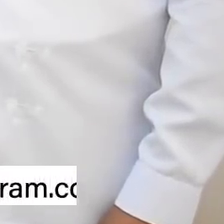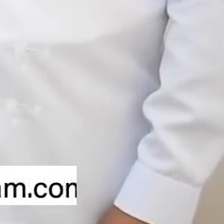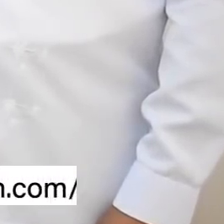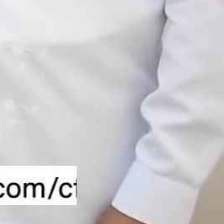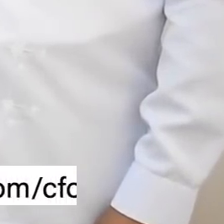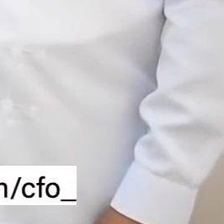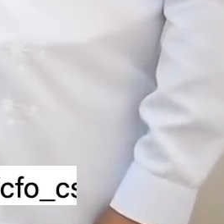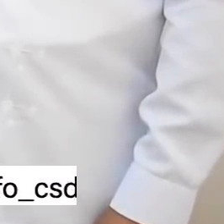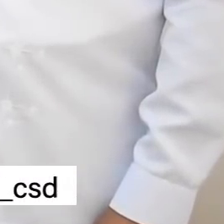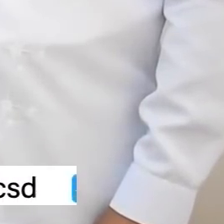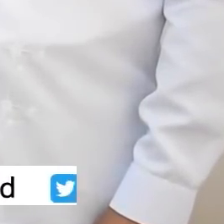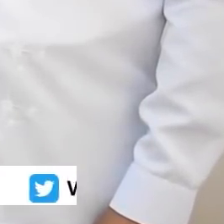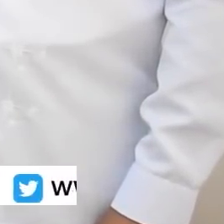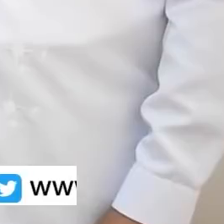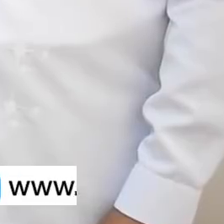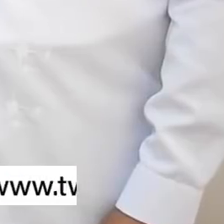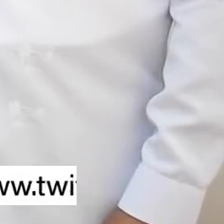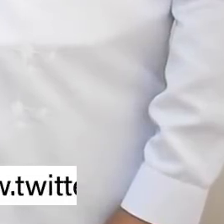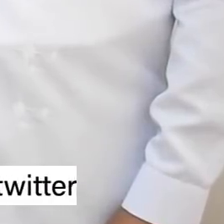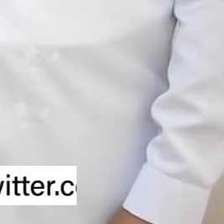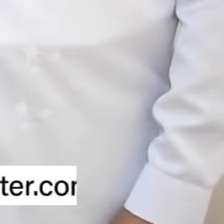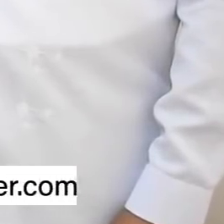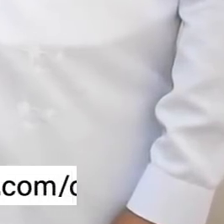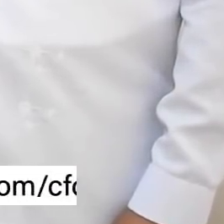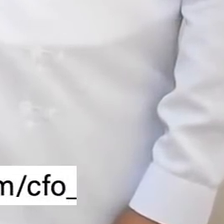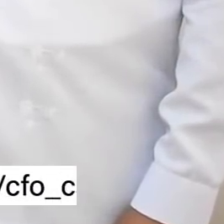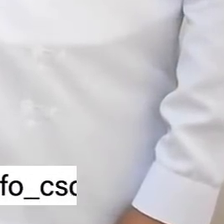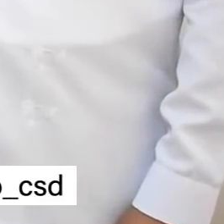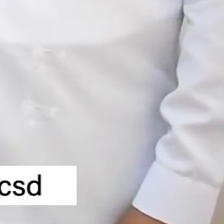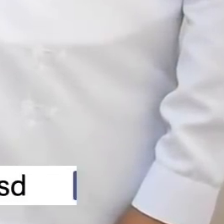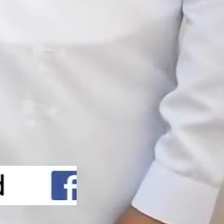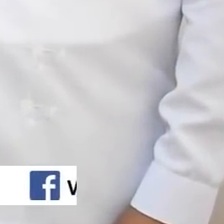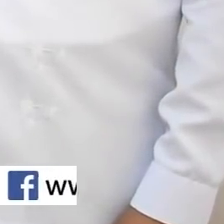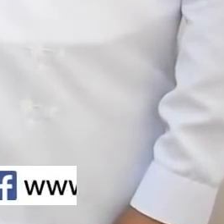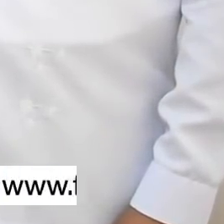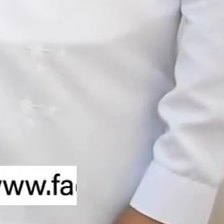upang kami ay makapag-communicate sa mga tao.